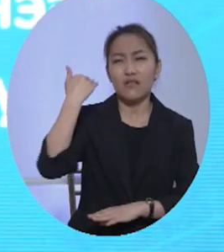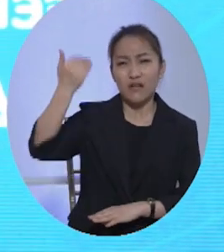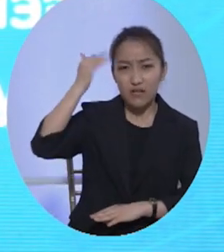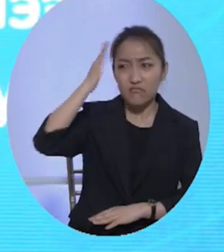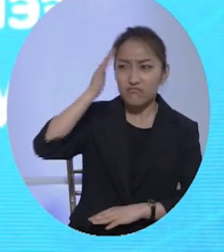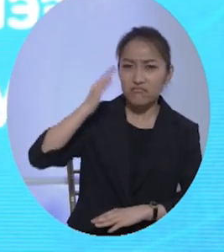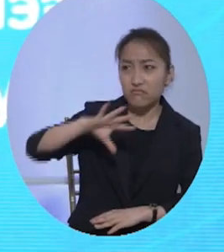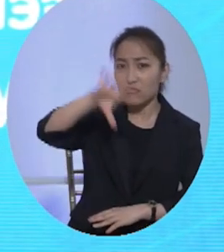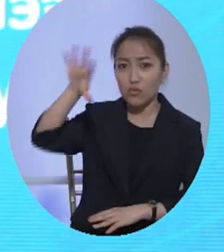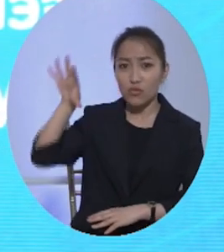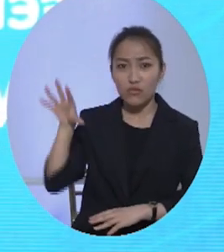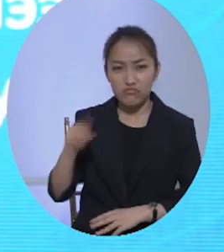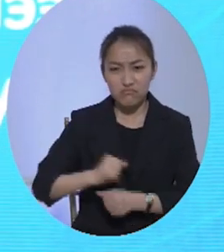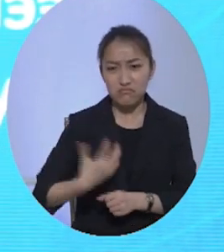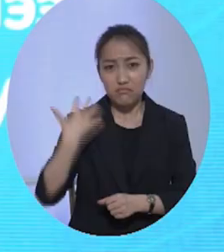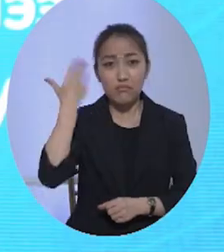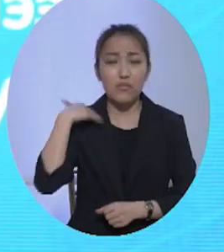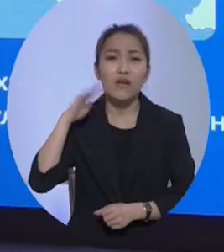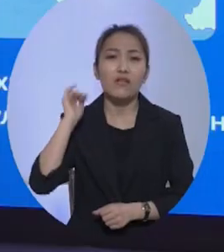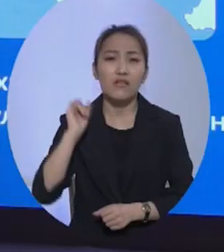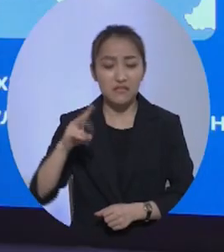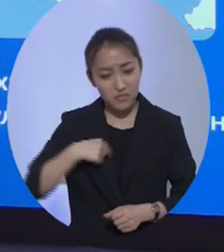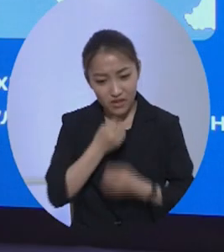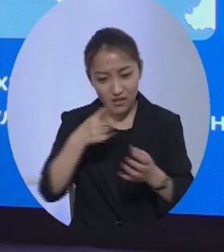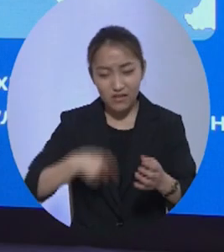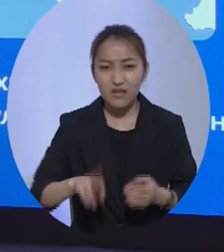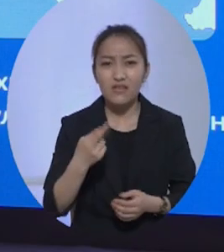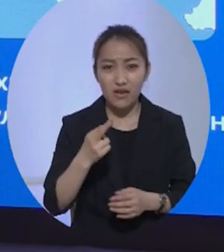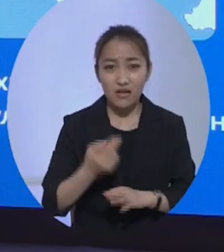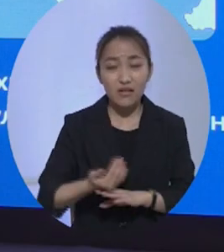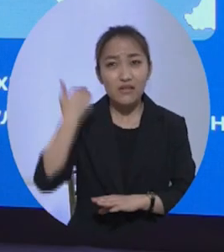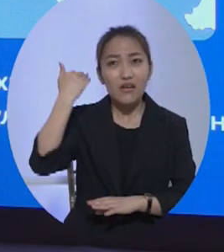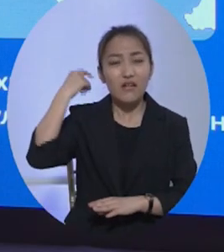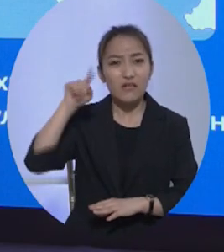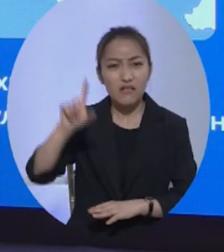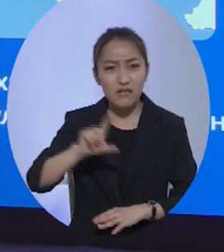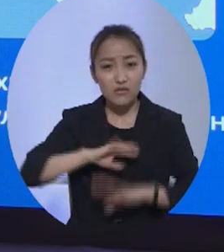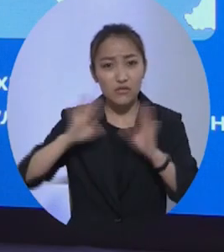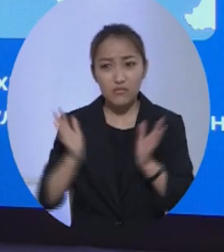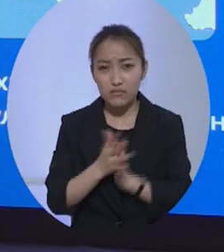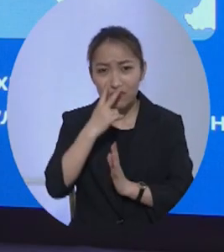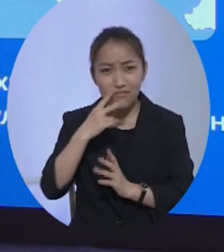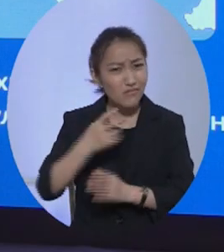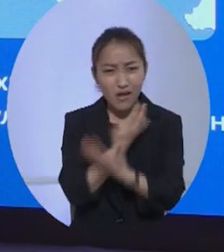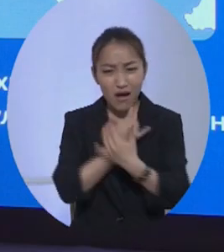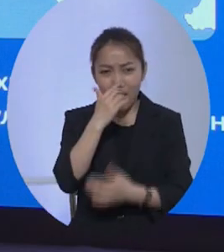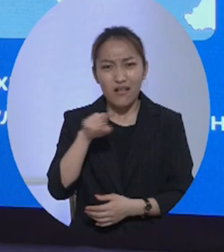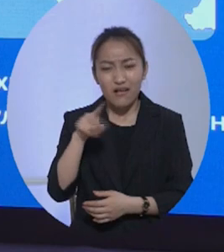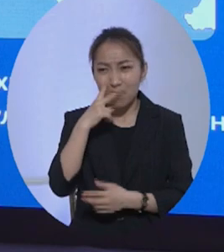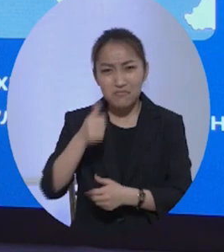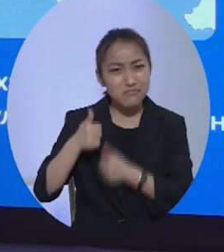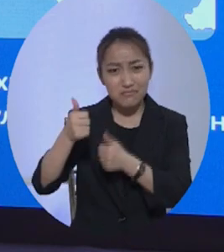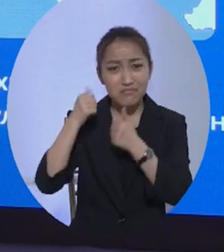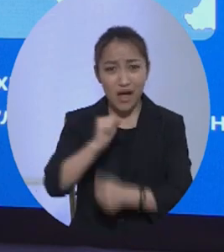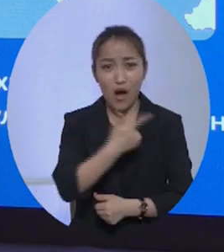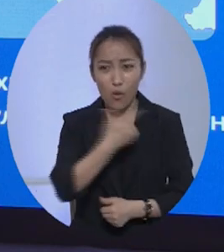би өнөөдөр энэ зүйлийг ярьва? Ийм агуу өвөг дээдстэй байсан юм байна. Тэгсэн мөртлөө бид өнөөдрийнх шиг